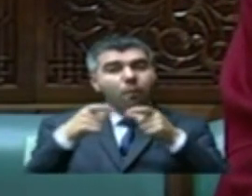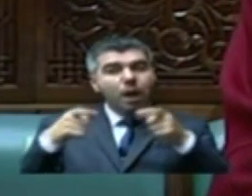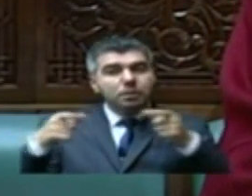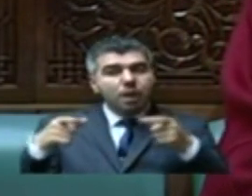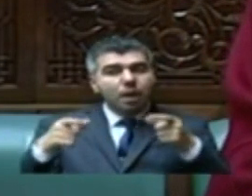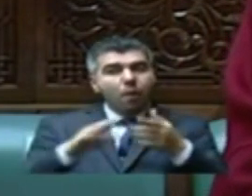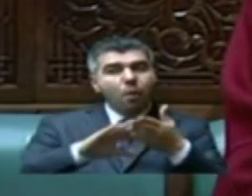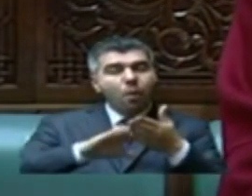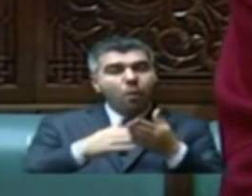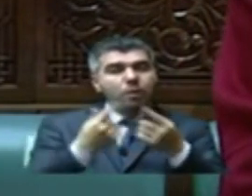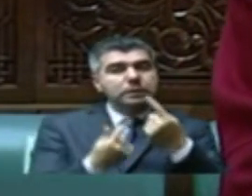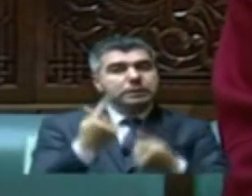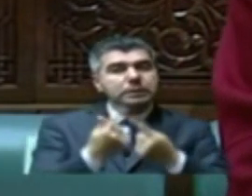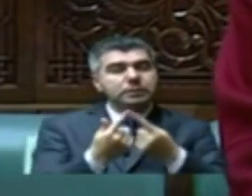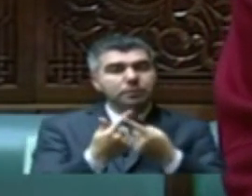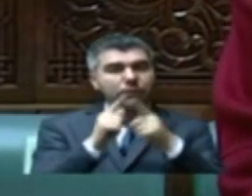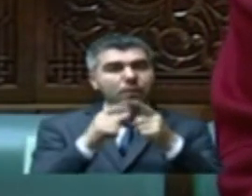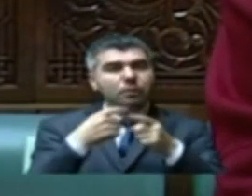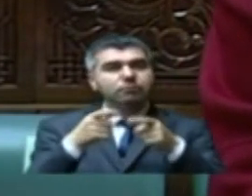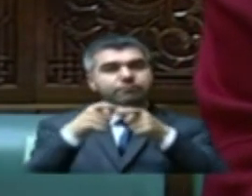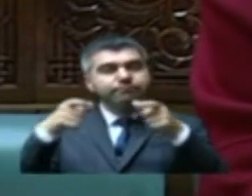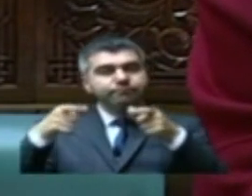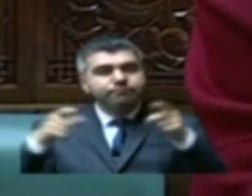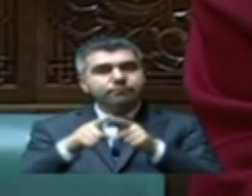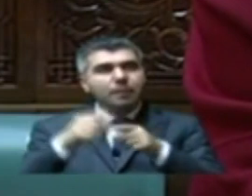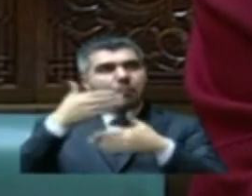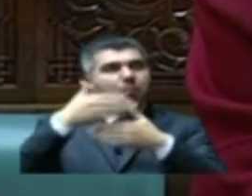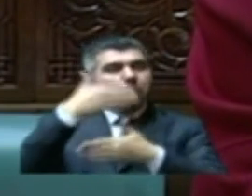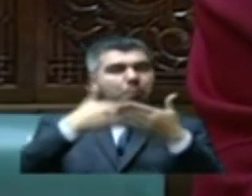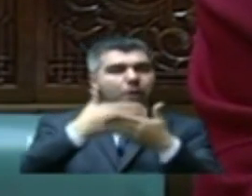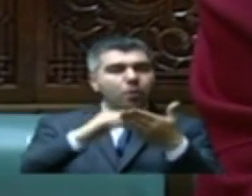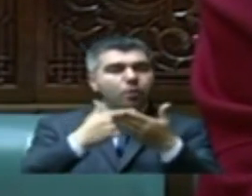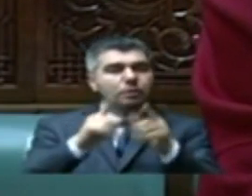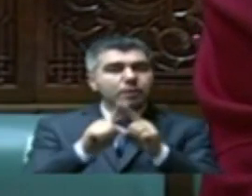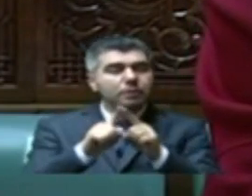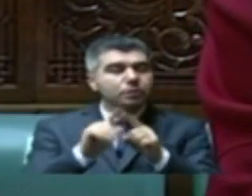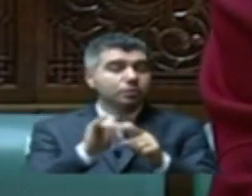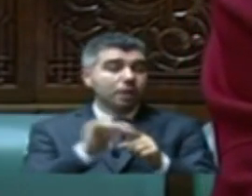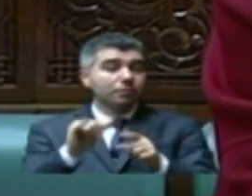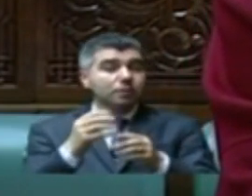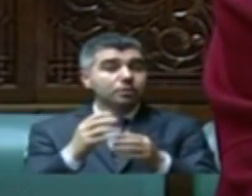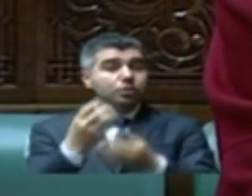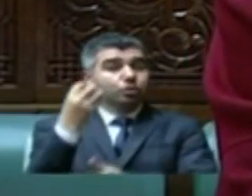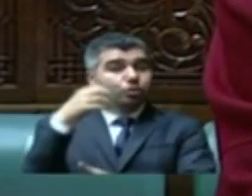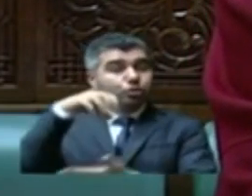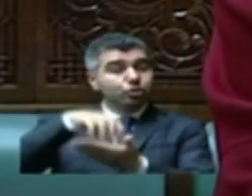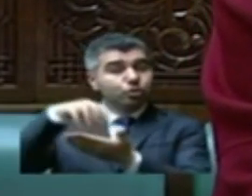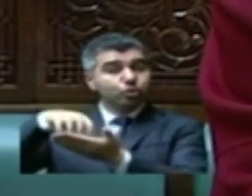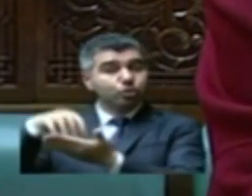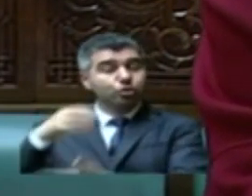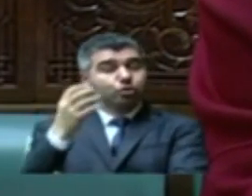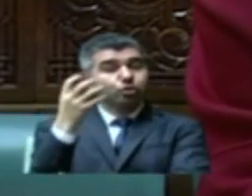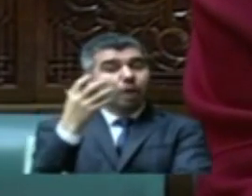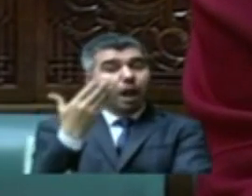وإعادة توجيه التعمير، هذا لما يمثله التوسع العمراني من تهديد للتنوع البيولوجي. الأحزمة الخضراء